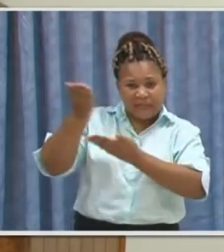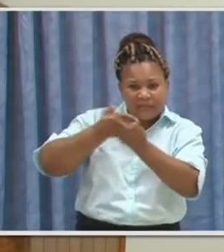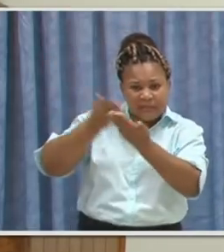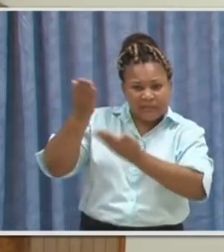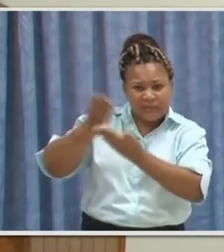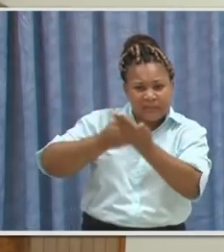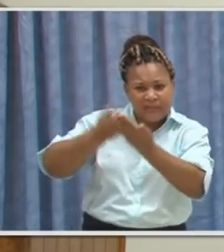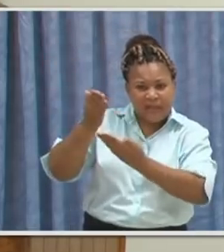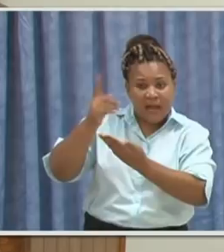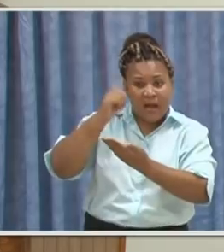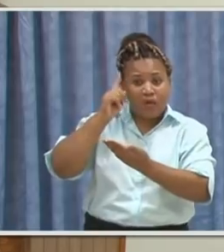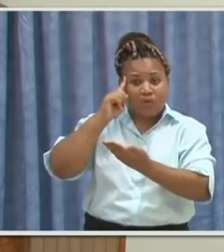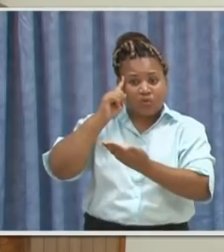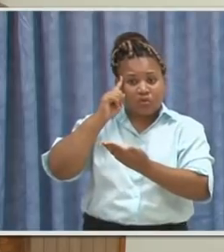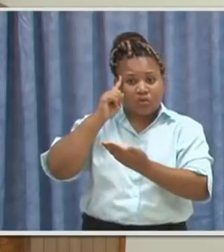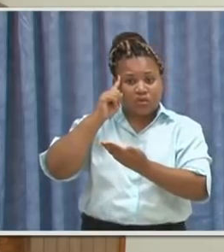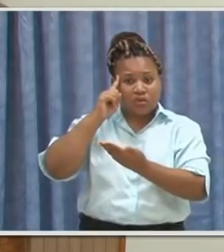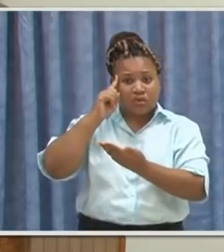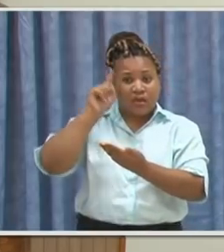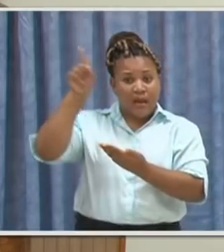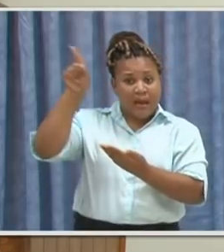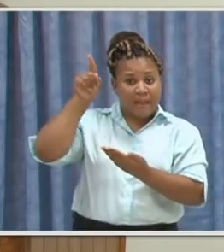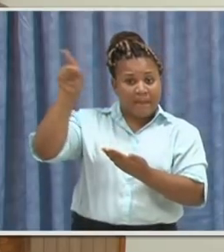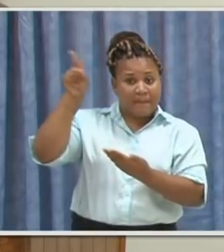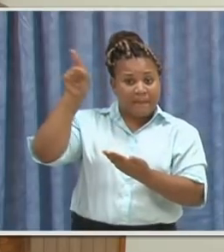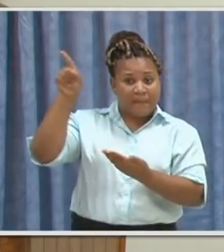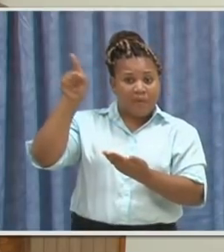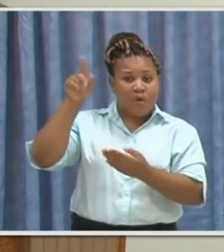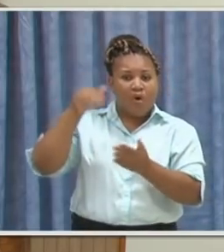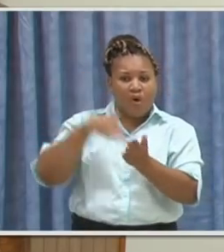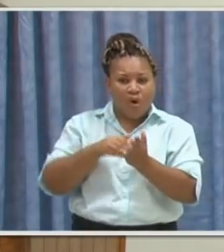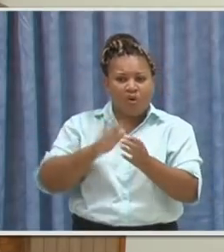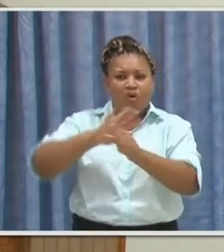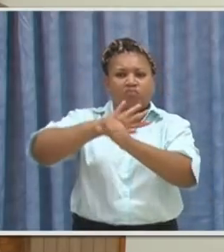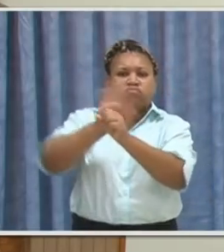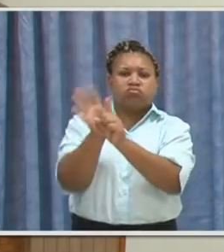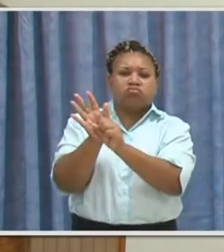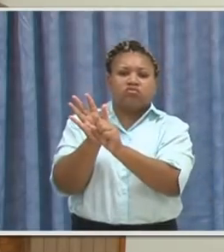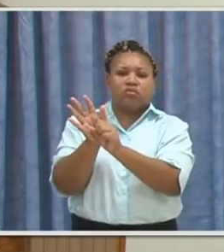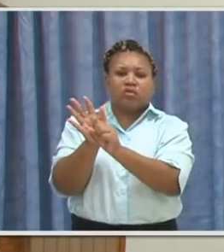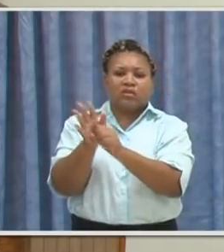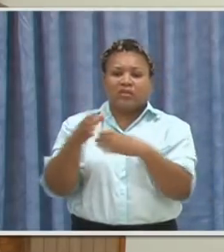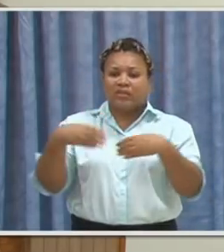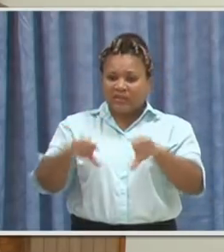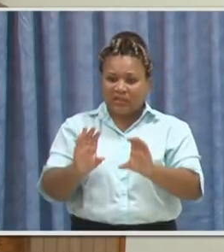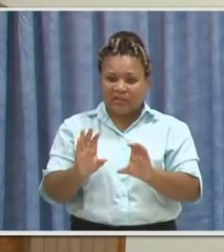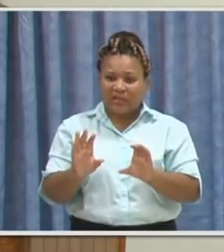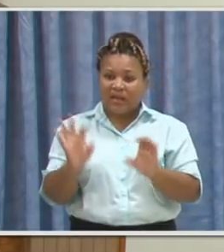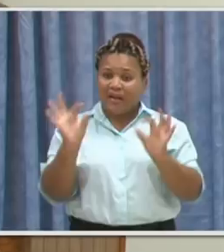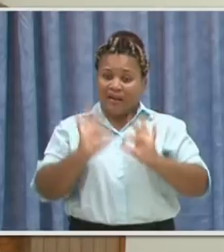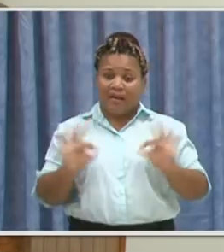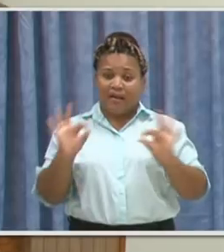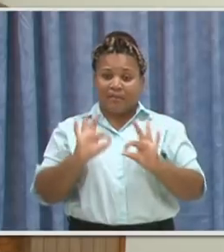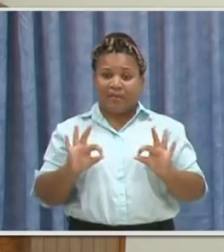ban pour envoyer avion pour repatriation pour les gens repatriated.